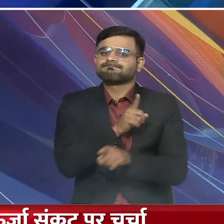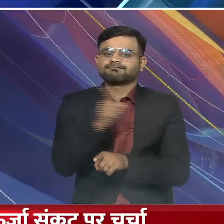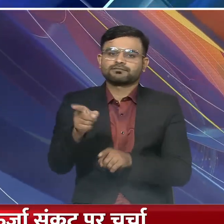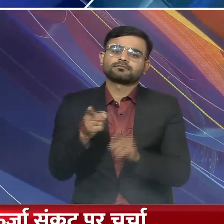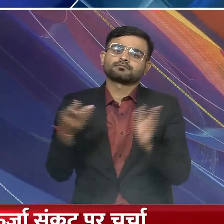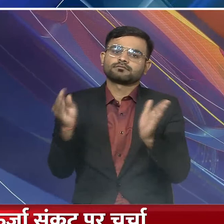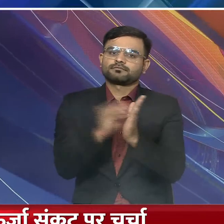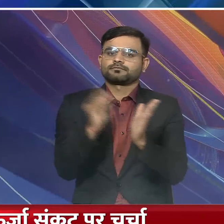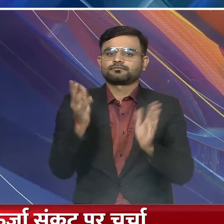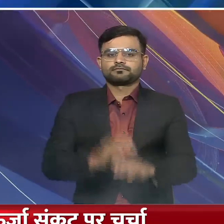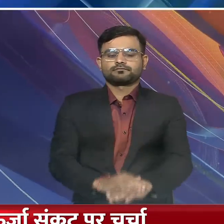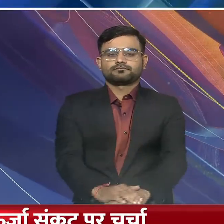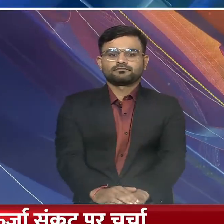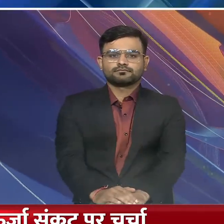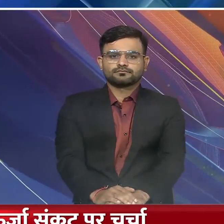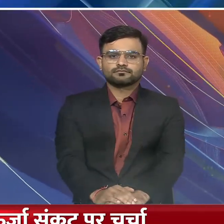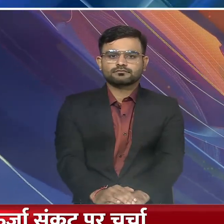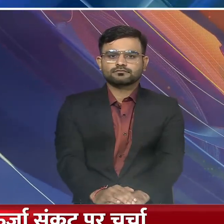दर्ज